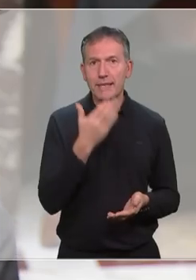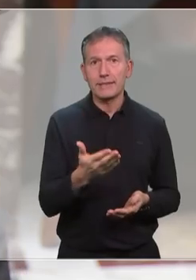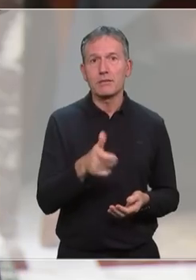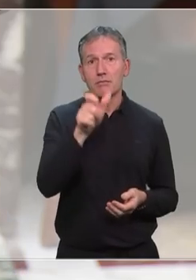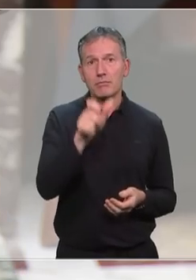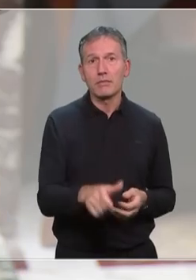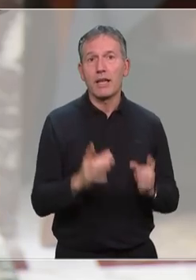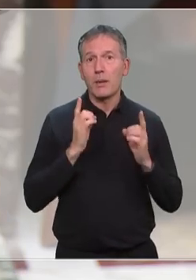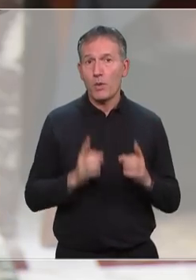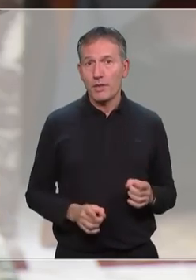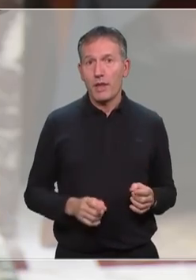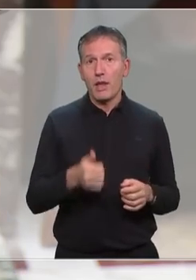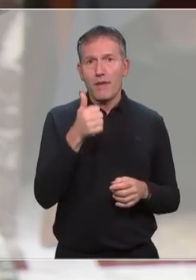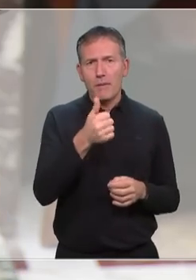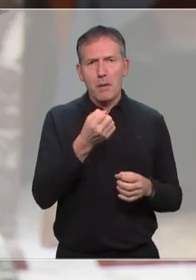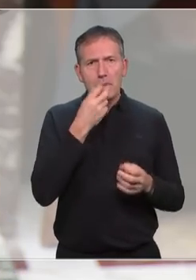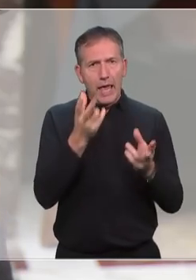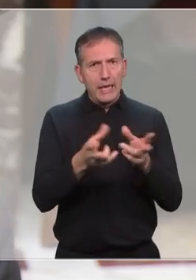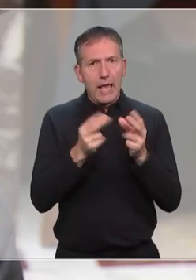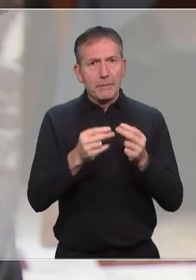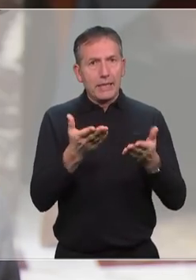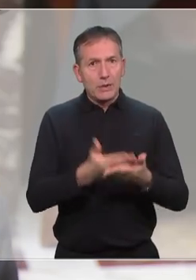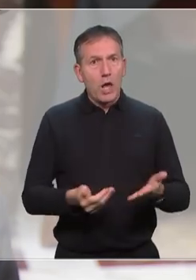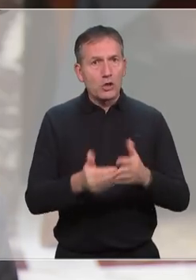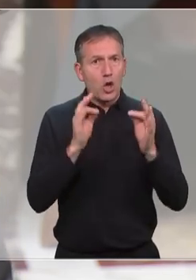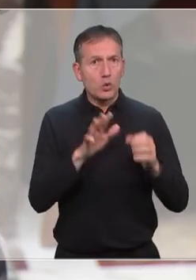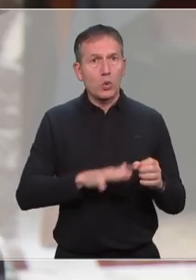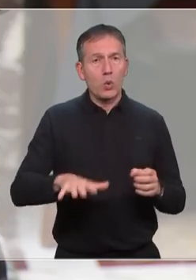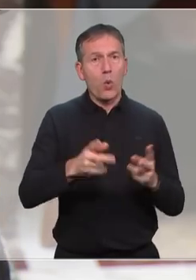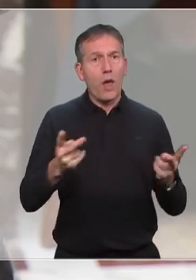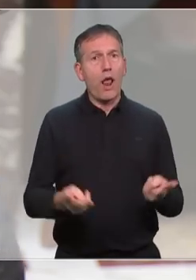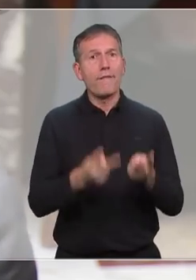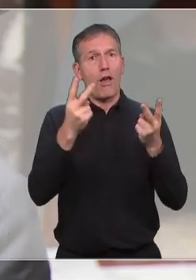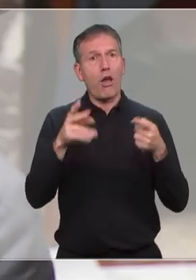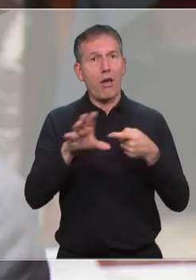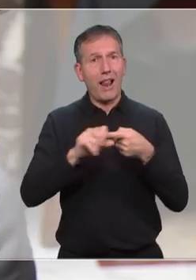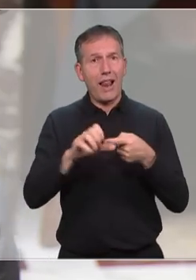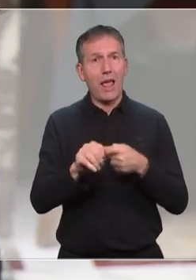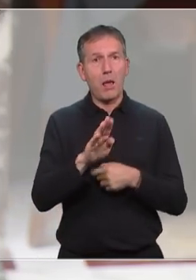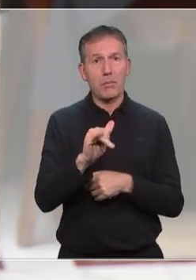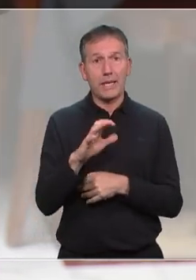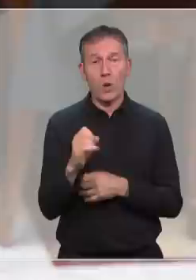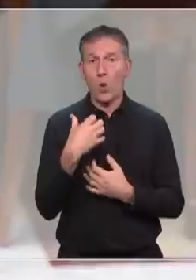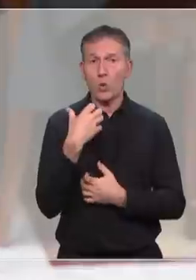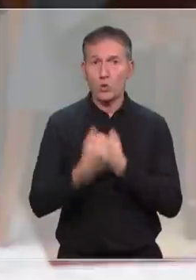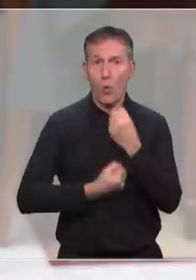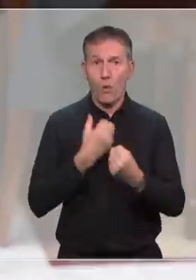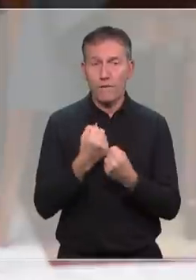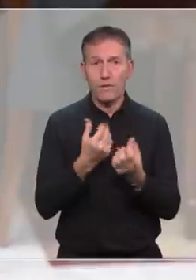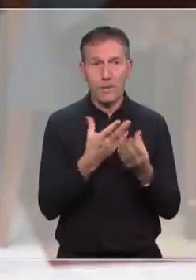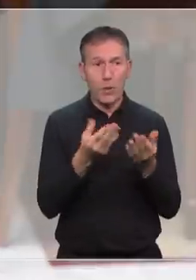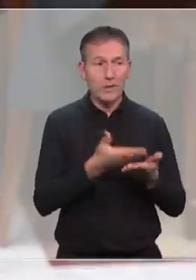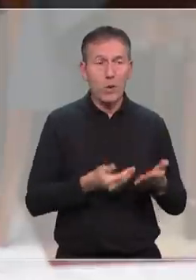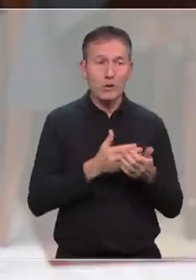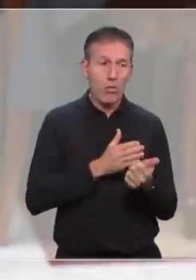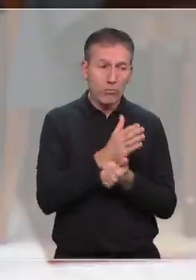Monsieur le député Saint-Huile, vous avez très bien décrit la situation, en particulier des éleveurs laitiers bio, qui souffrent de plusieurs conjonctures. La